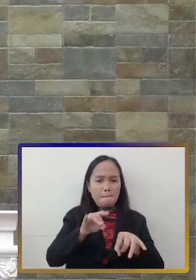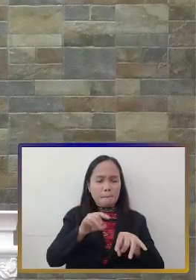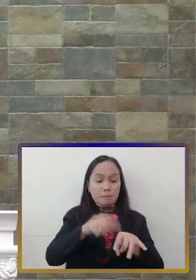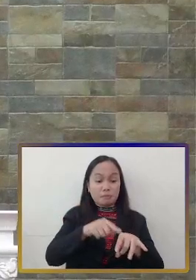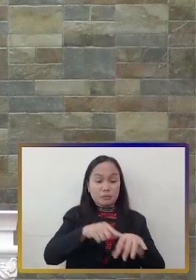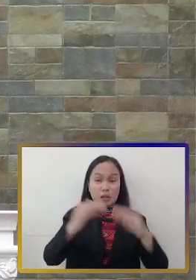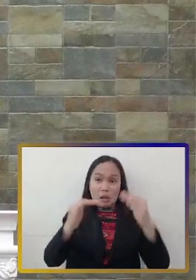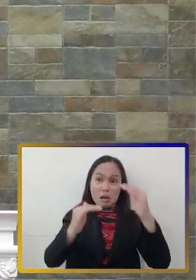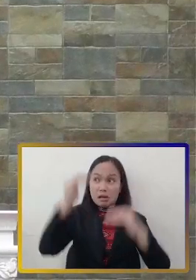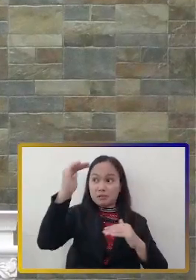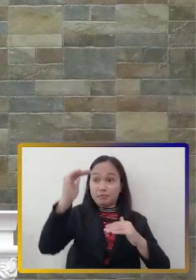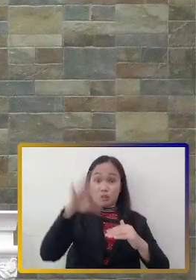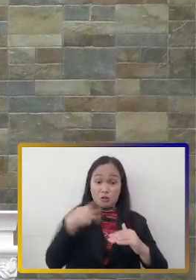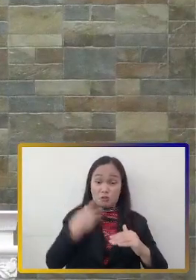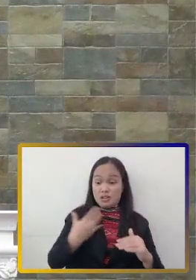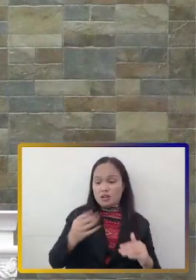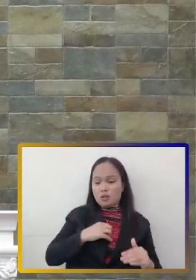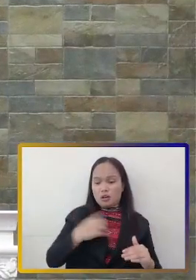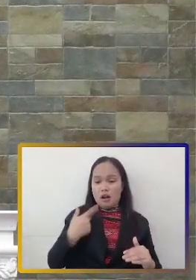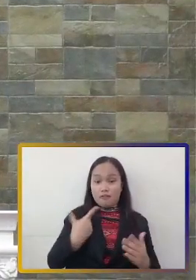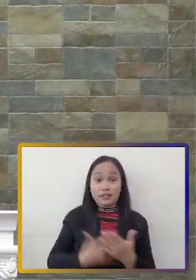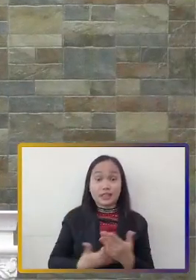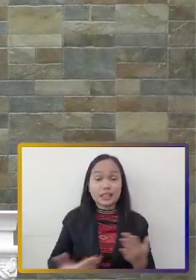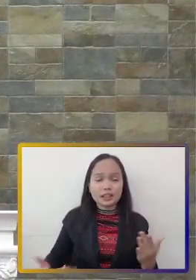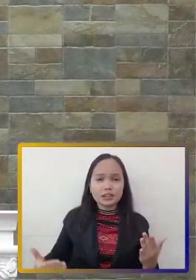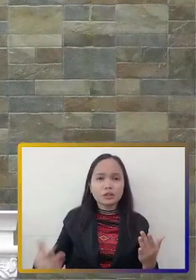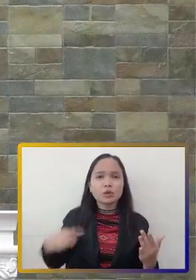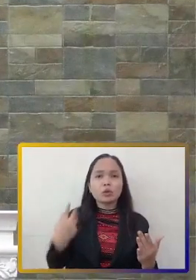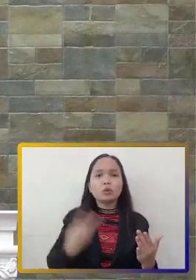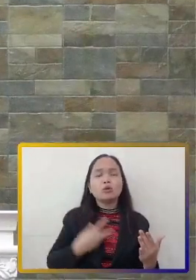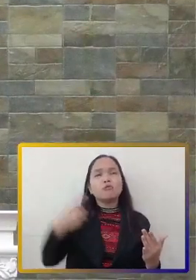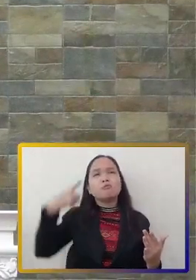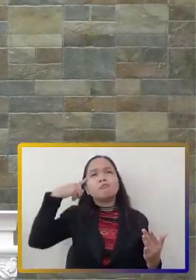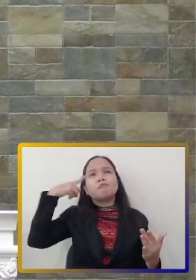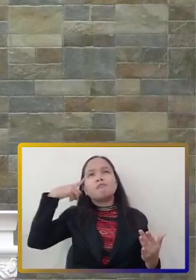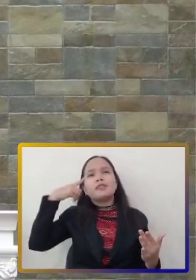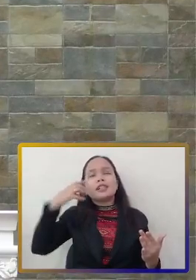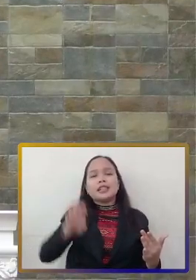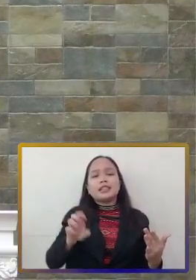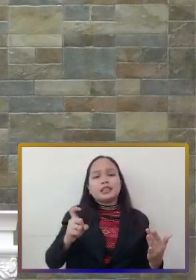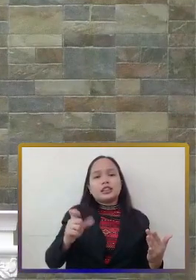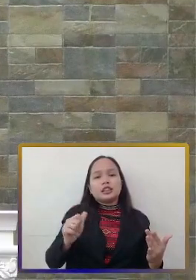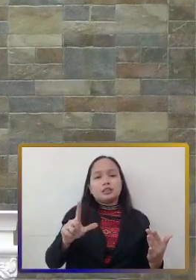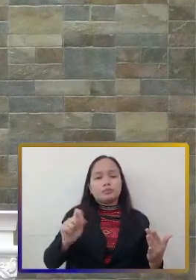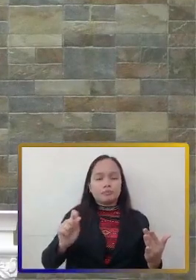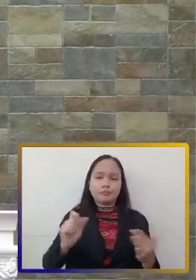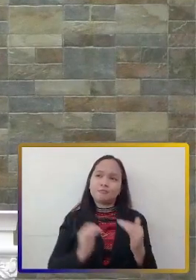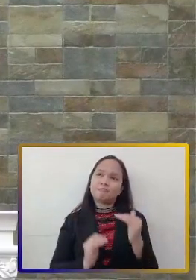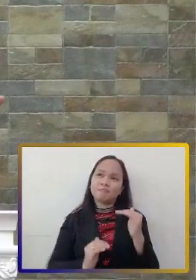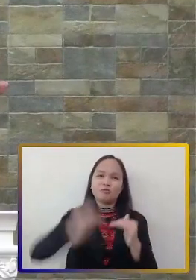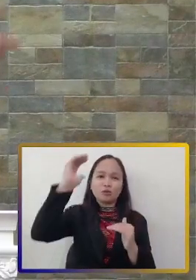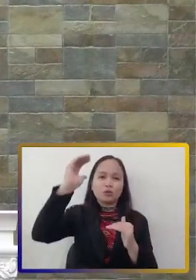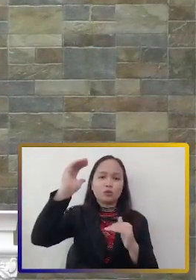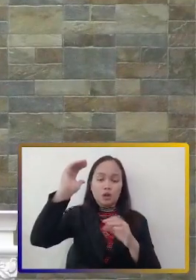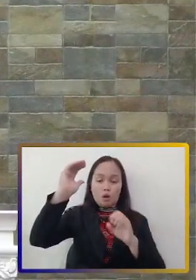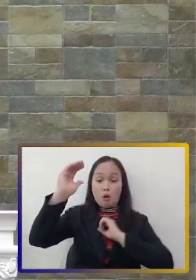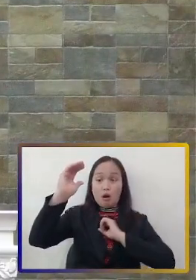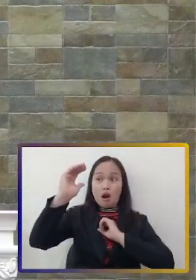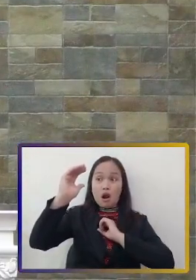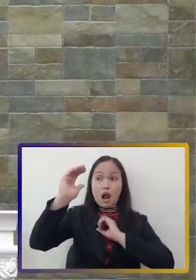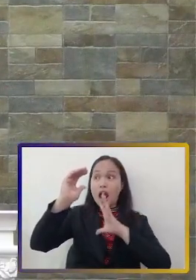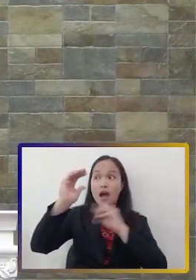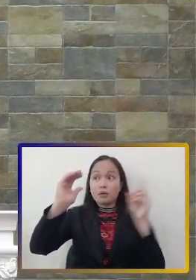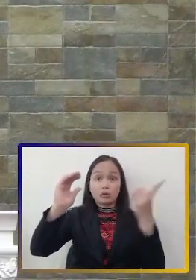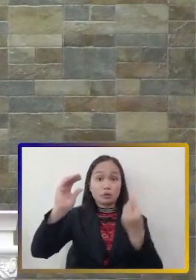Mga bagay sa sarili po natin na nag-i-exalt sa sarili natin at nag-i-insult sa